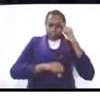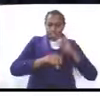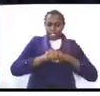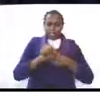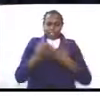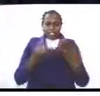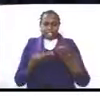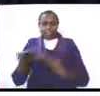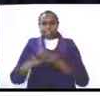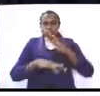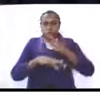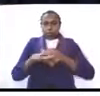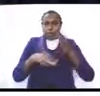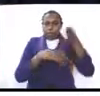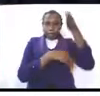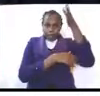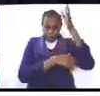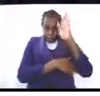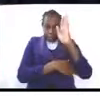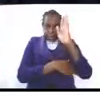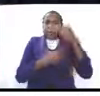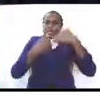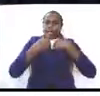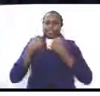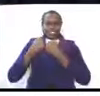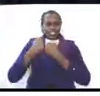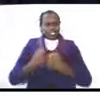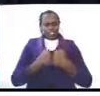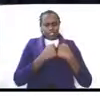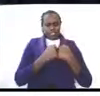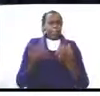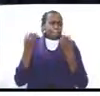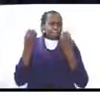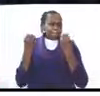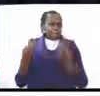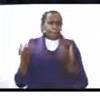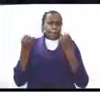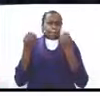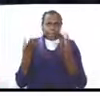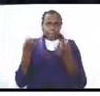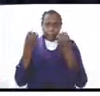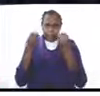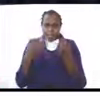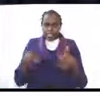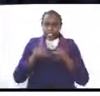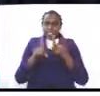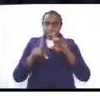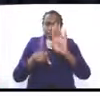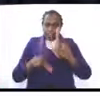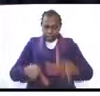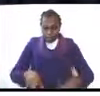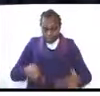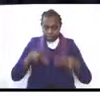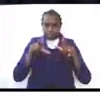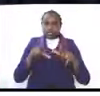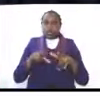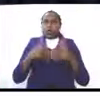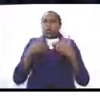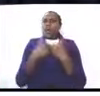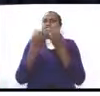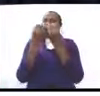ambayo ameitiwa na Mungu kunazo changamoto mingi sana. Na katika hata maisha yako